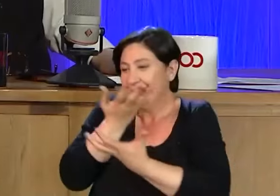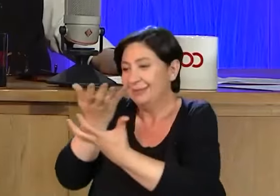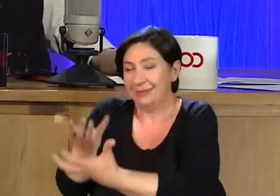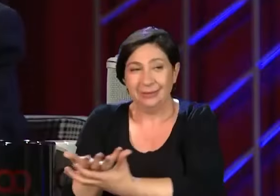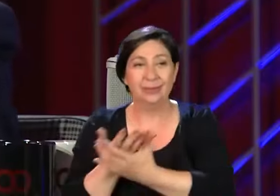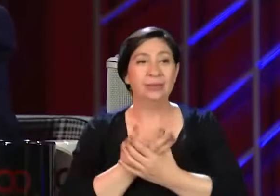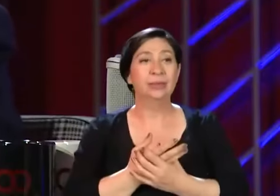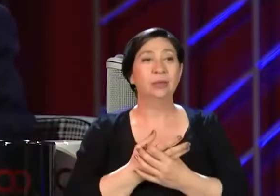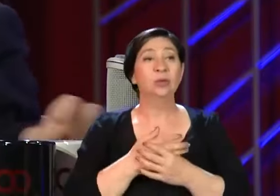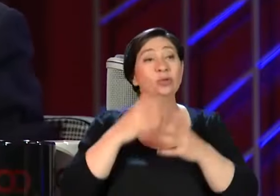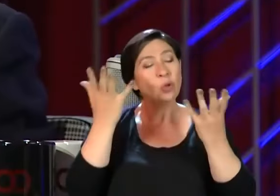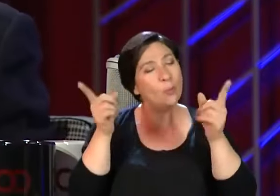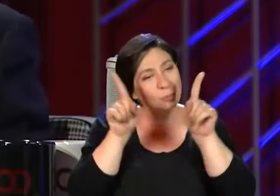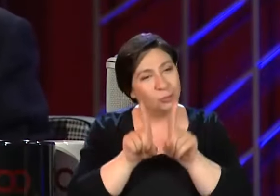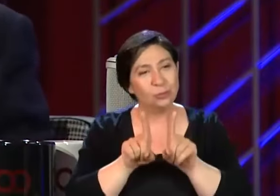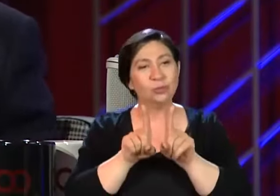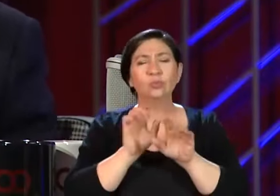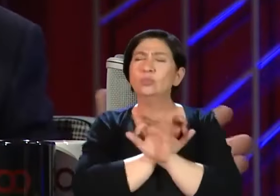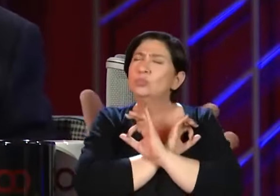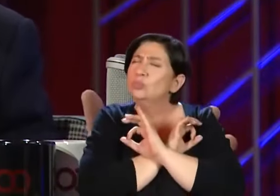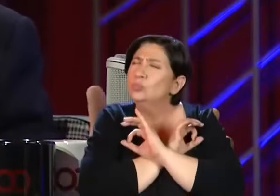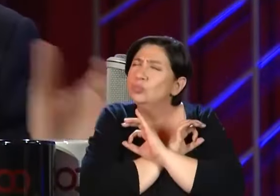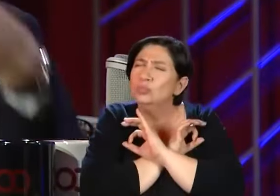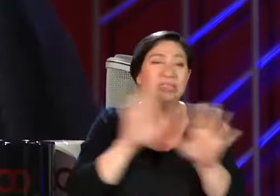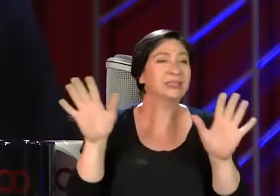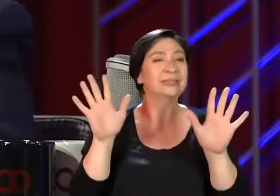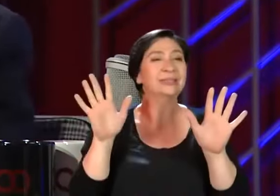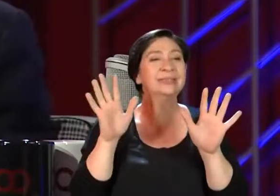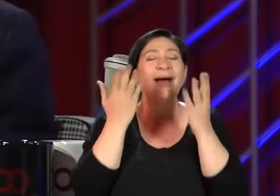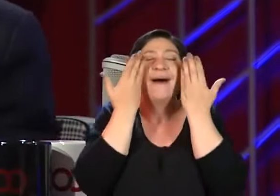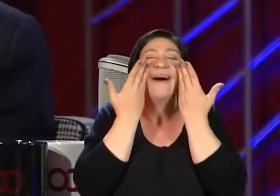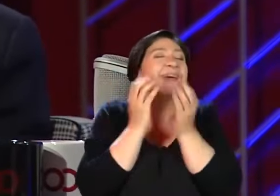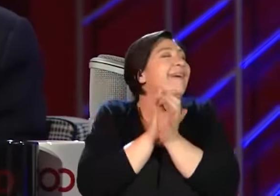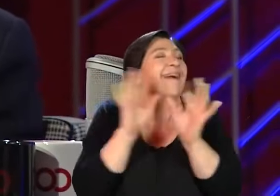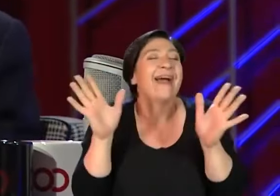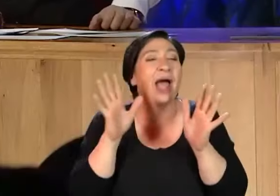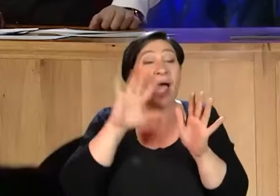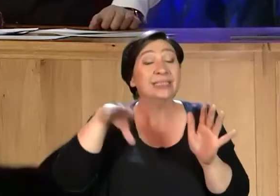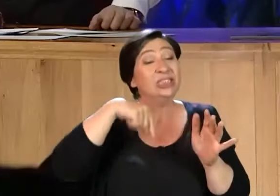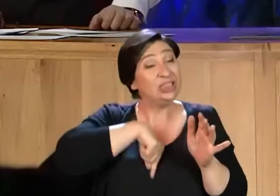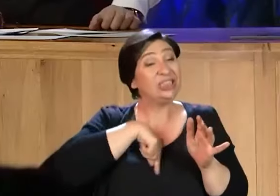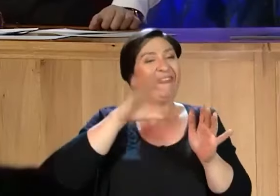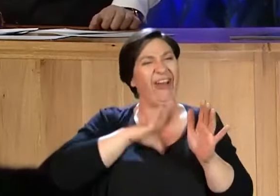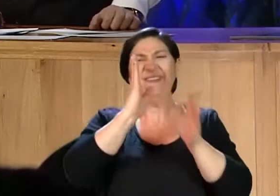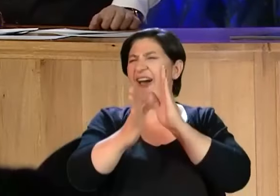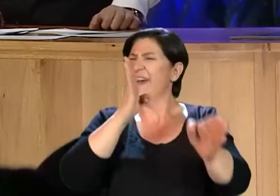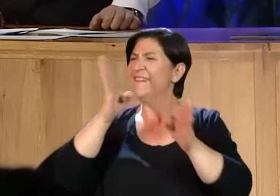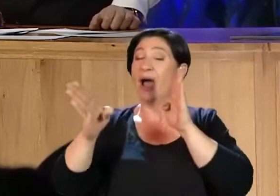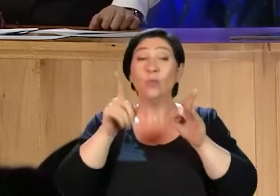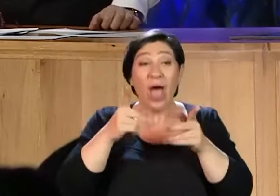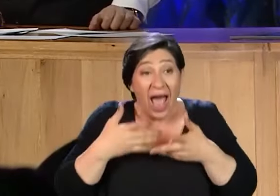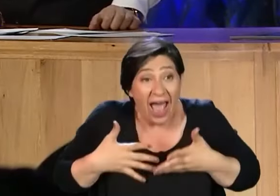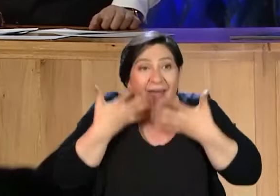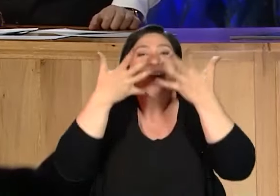takdim ettim. Sonra buluştuk. Müthiş bir, muazzam bir şey. Herkesin içinde aslında böyle ruh var. Hmm. Yani buranın aslında açığa